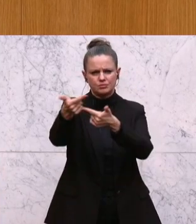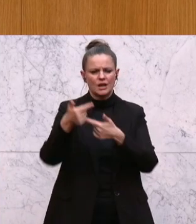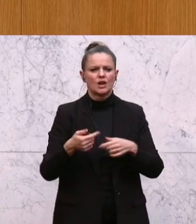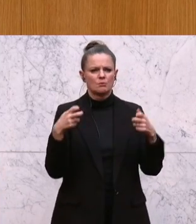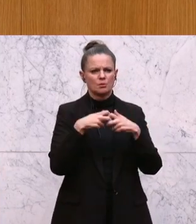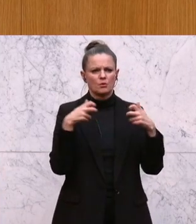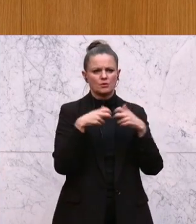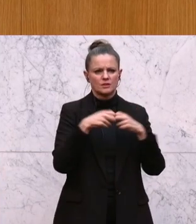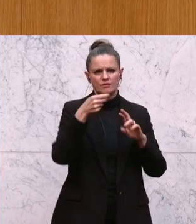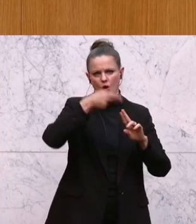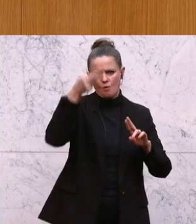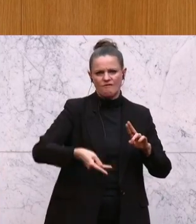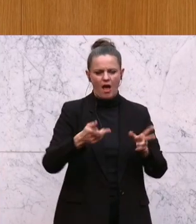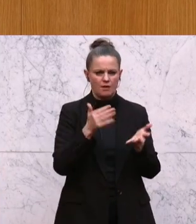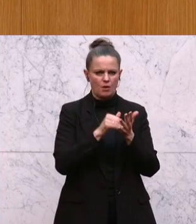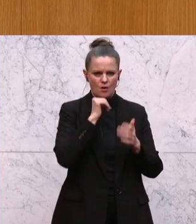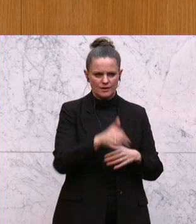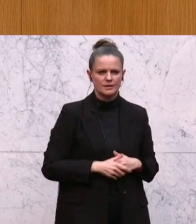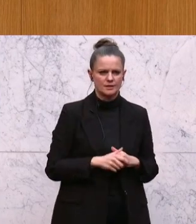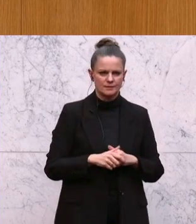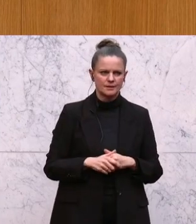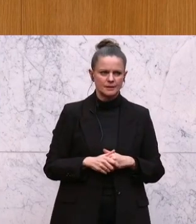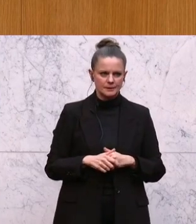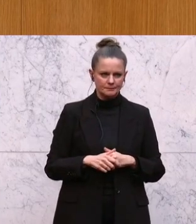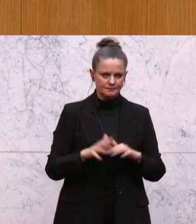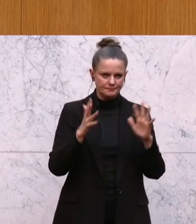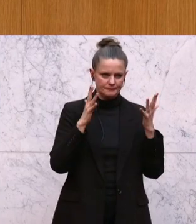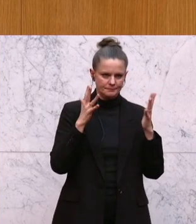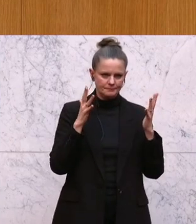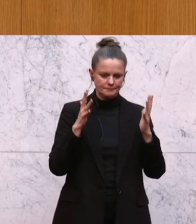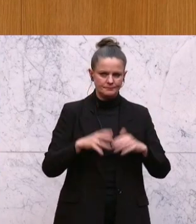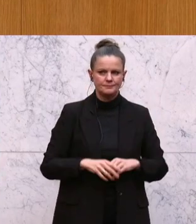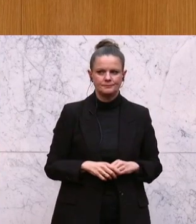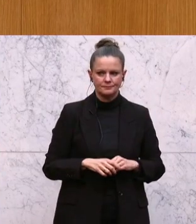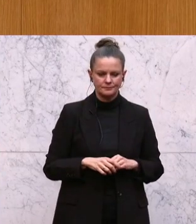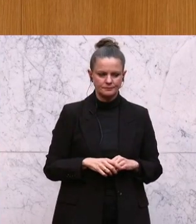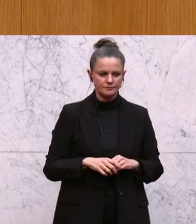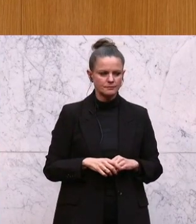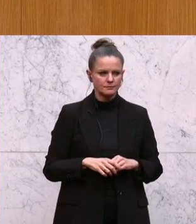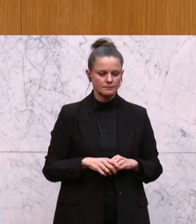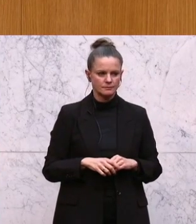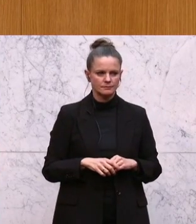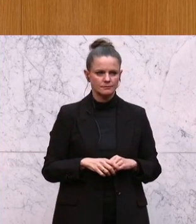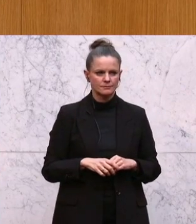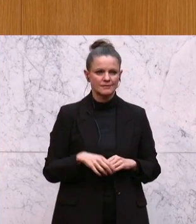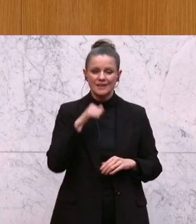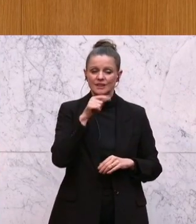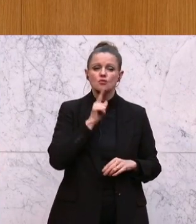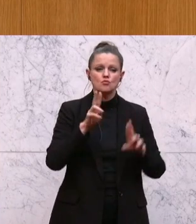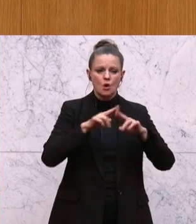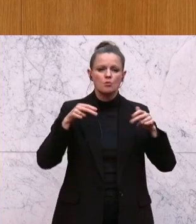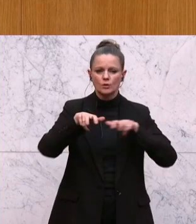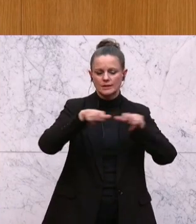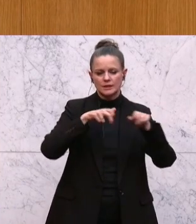harten Aufpraller bei Ihren ständigen Umfallern. Aber nicht nur die